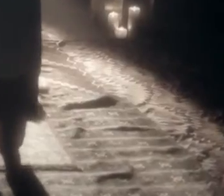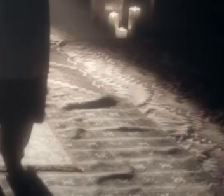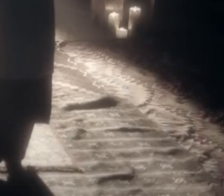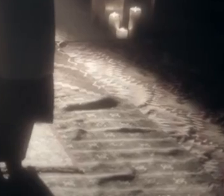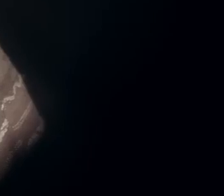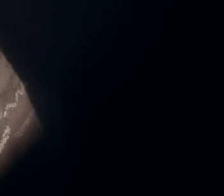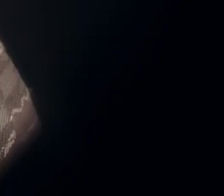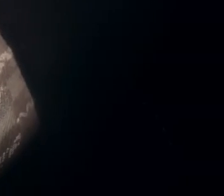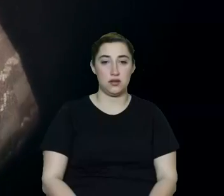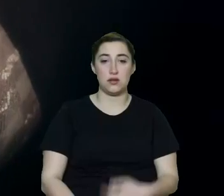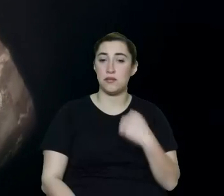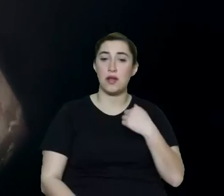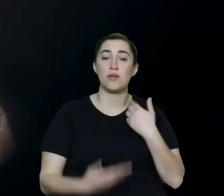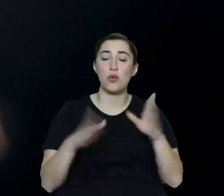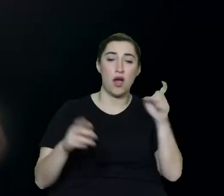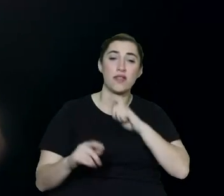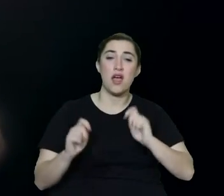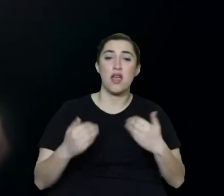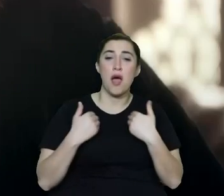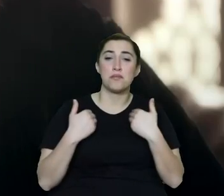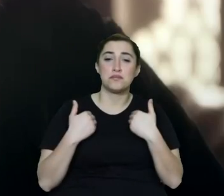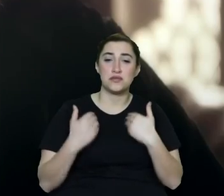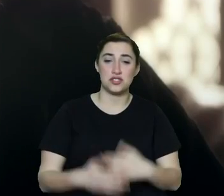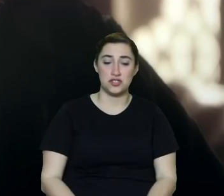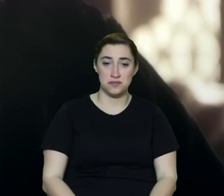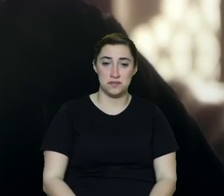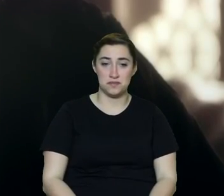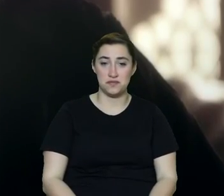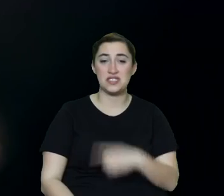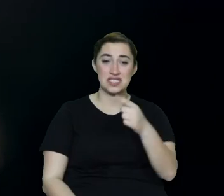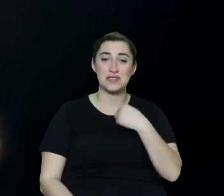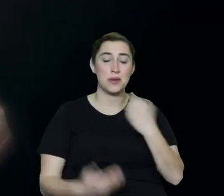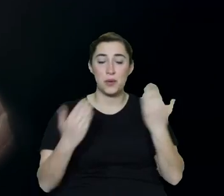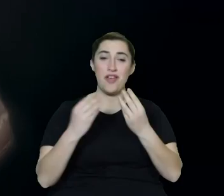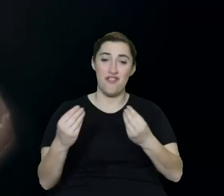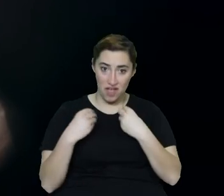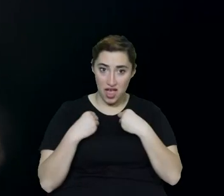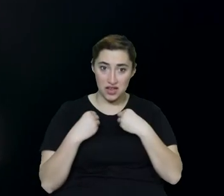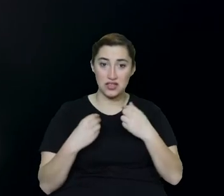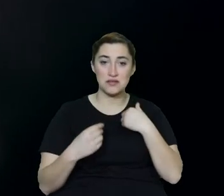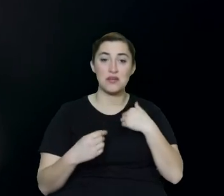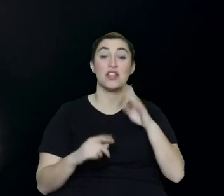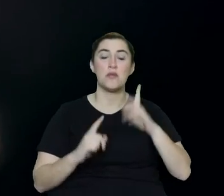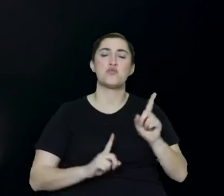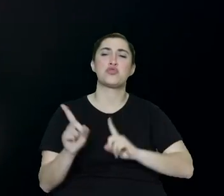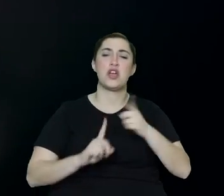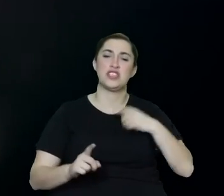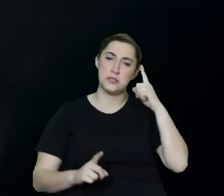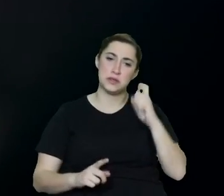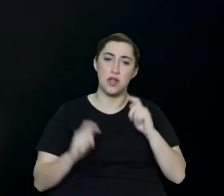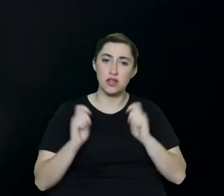kapandı. Ben de büyük hata etmişim hünkârım. Siz bana himmet verdiniz. Ben ille de buğday